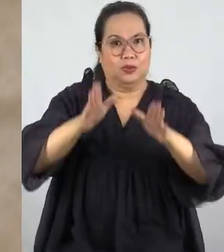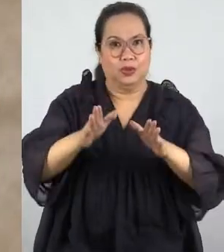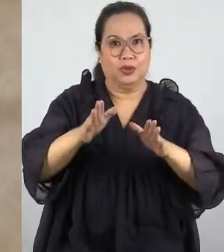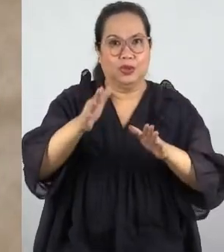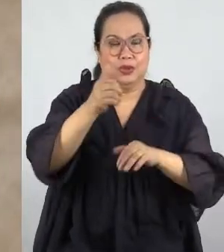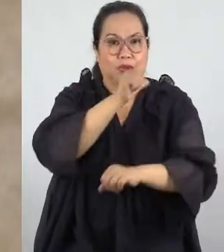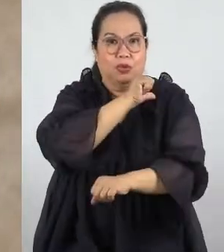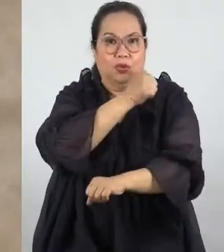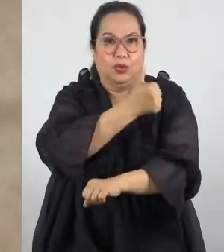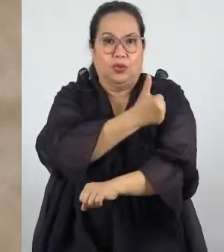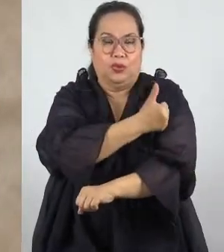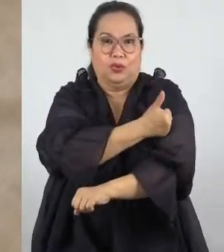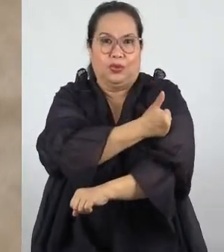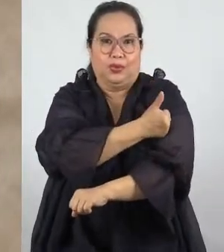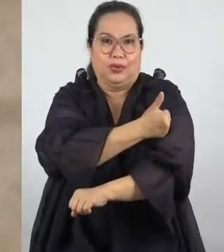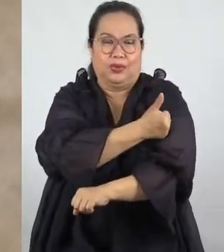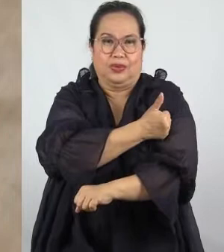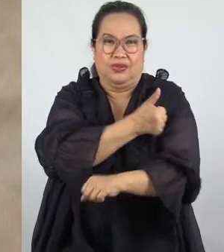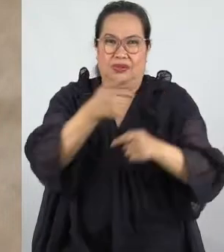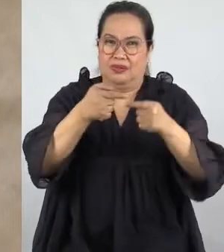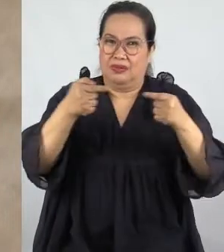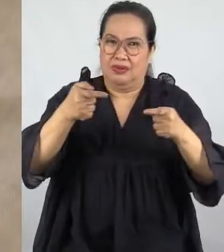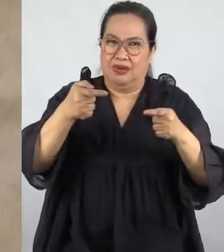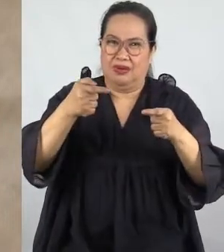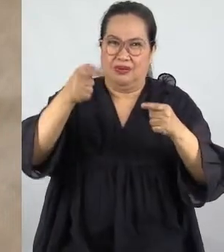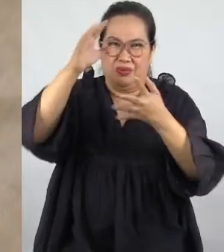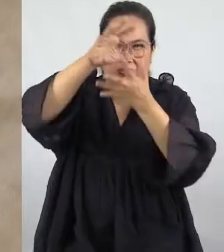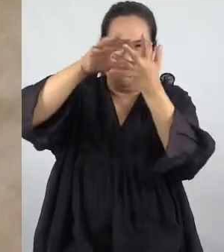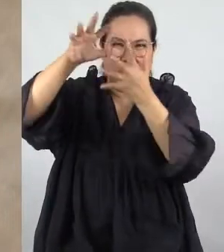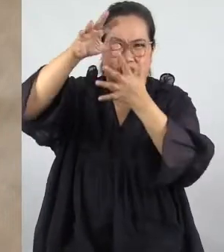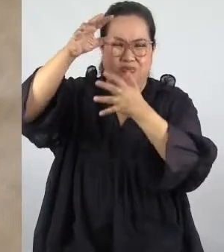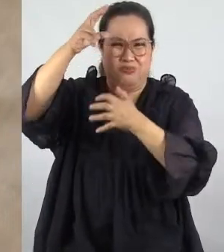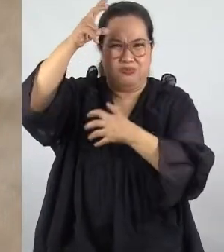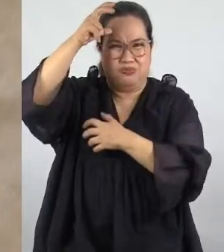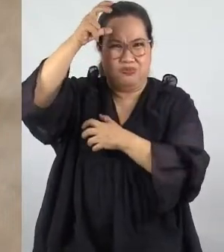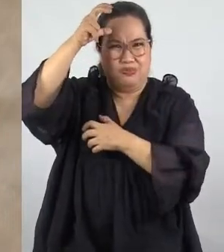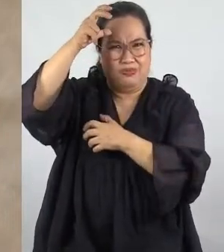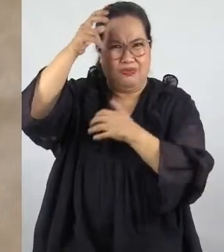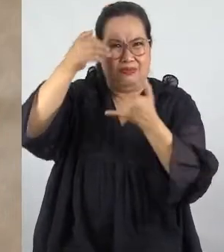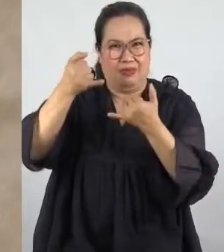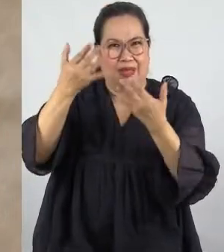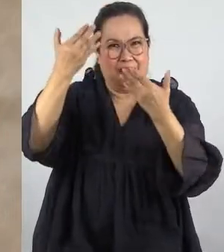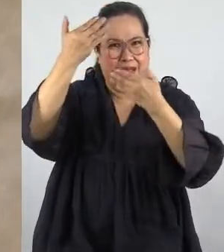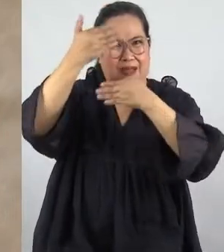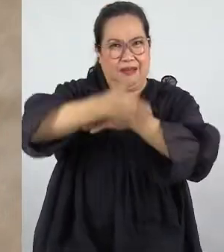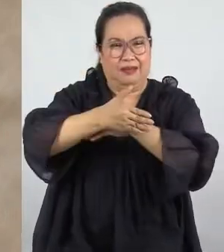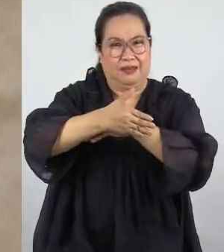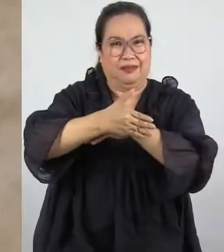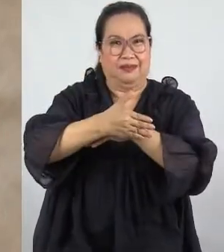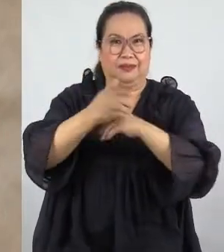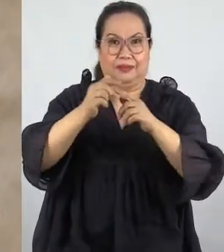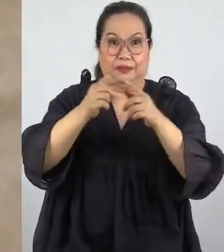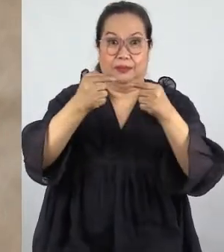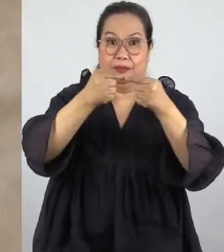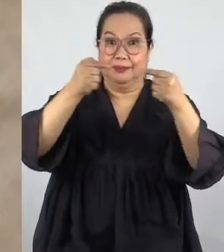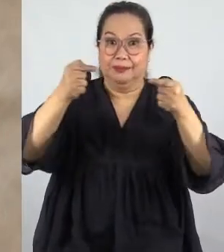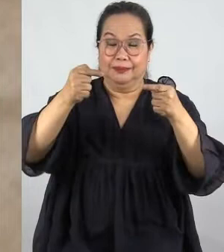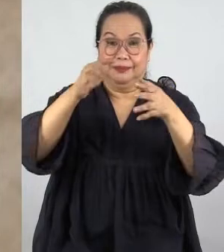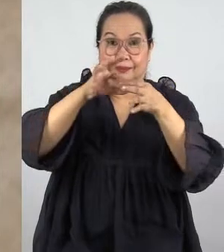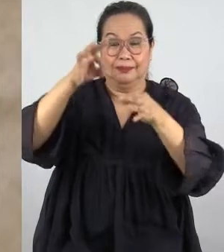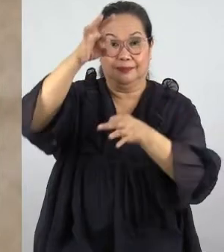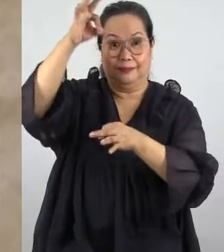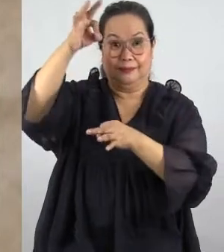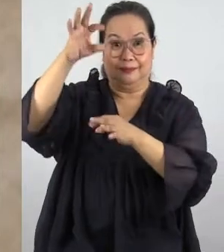the authorities, against the cosmic powers over this present darkness, against the